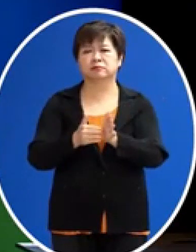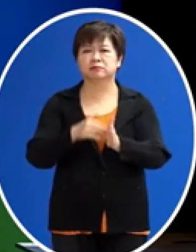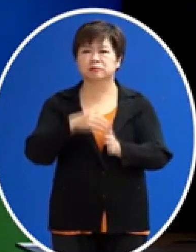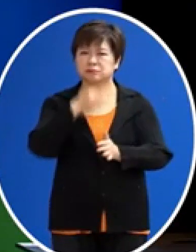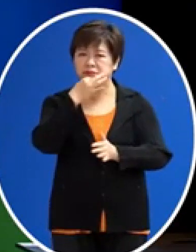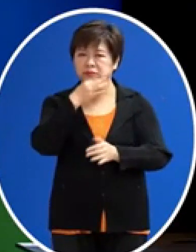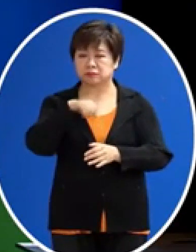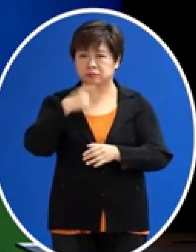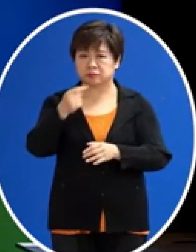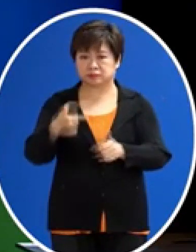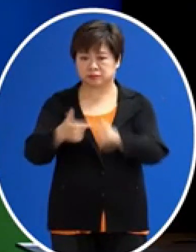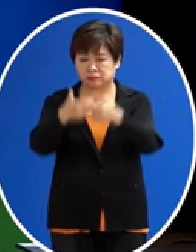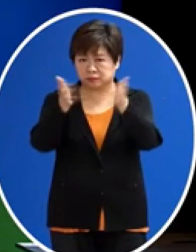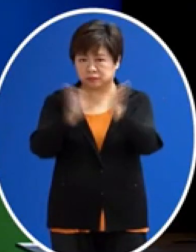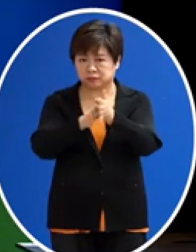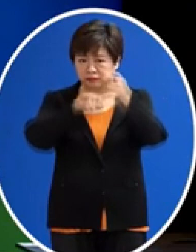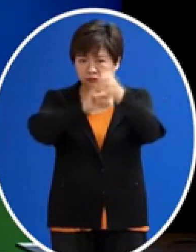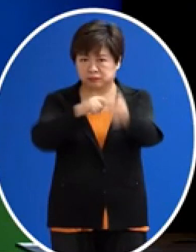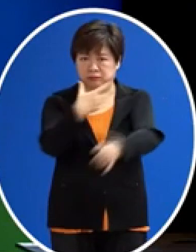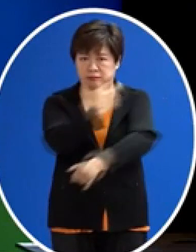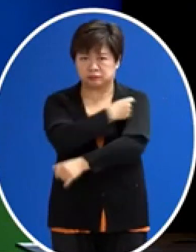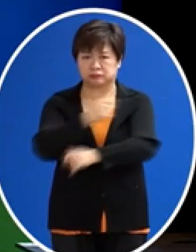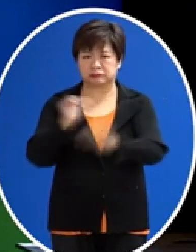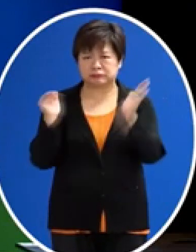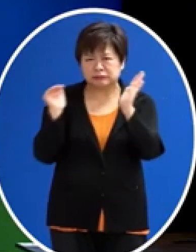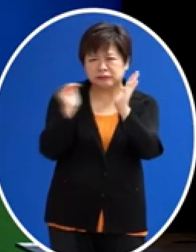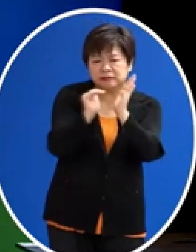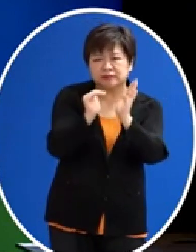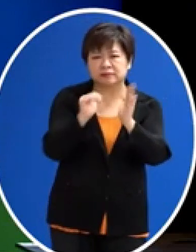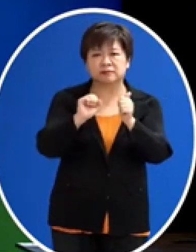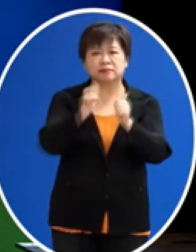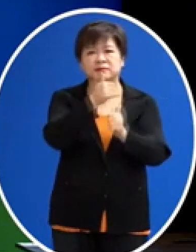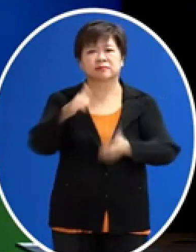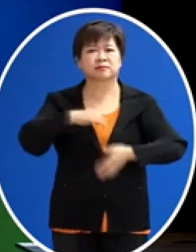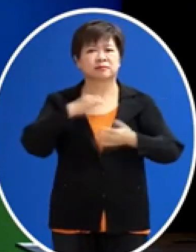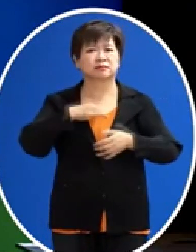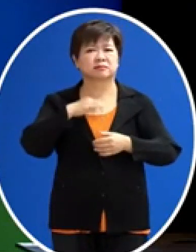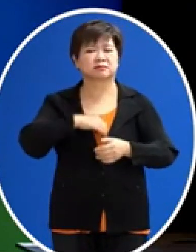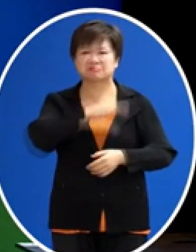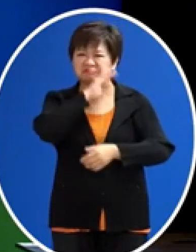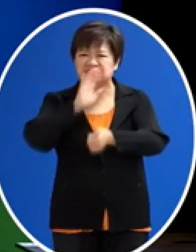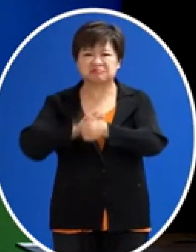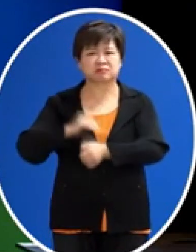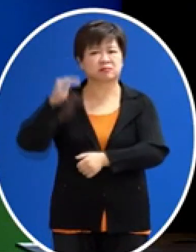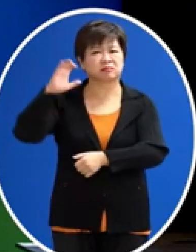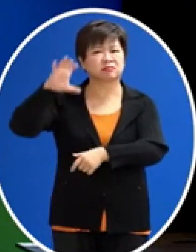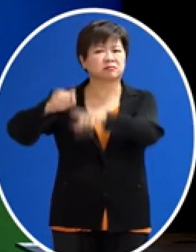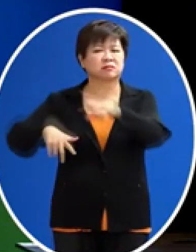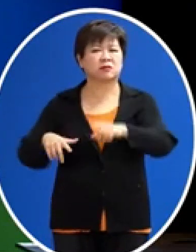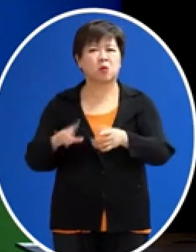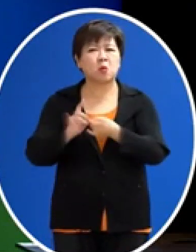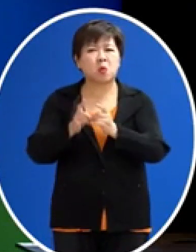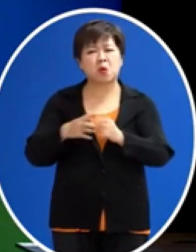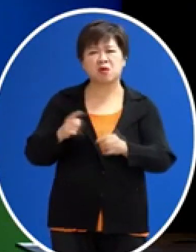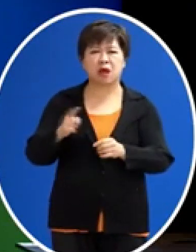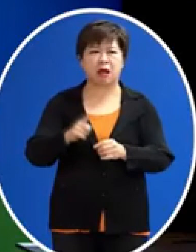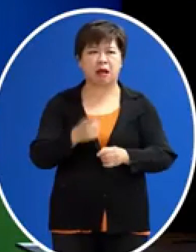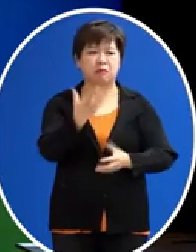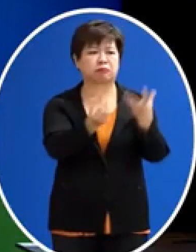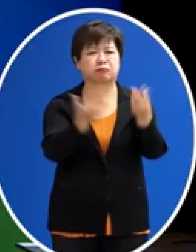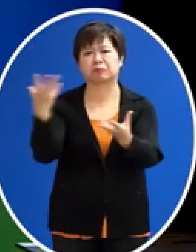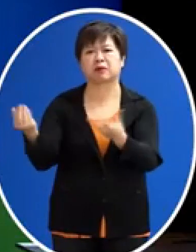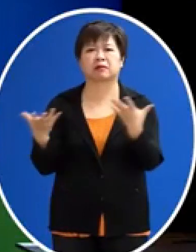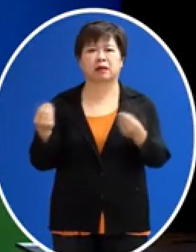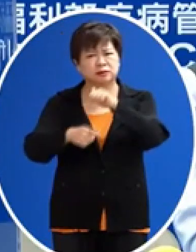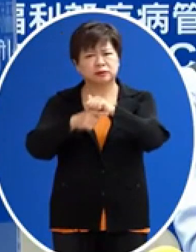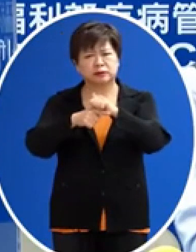轮开打还有几天，有议员质疑说是不是说在护航高端搞饥饿行销，想问说指挥中心对此有没有